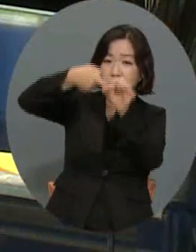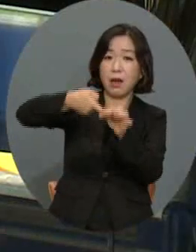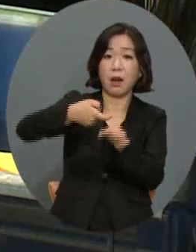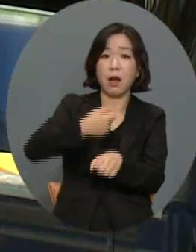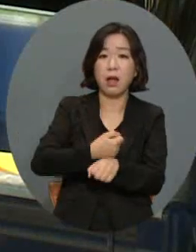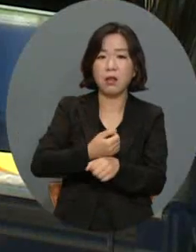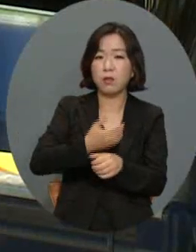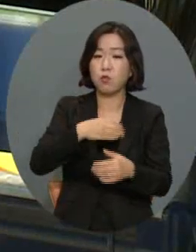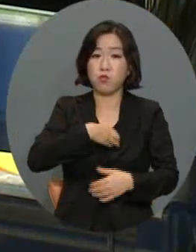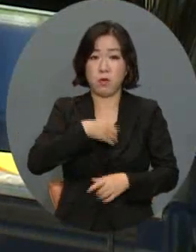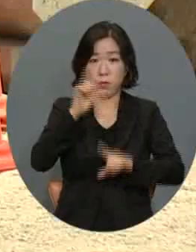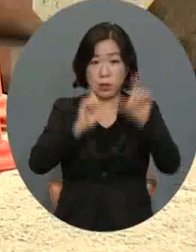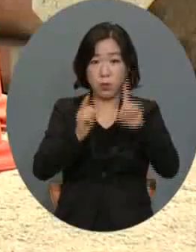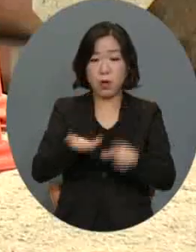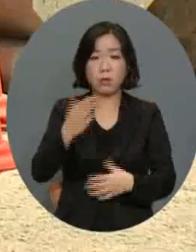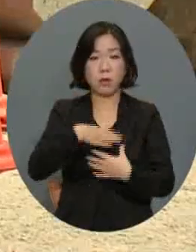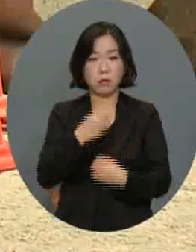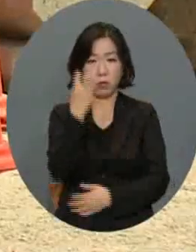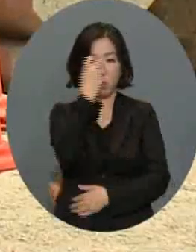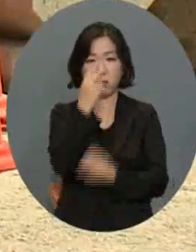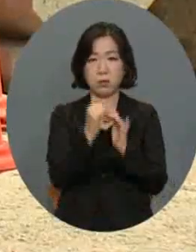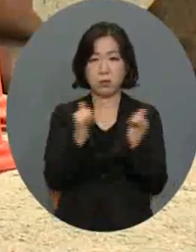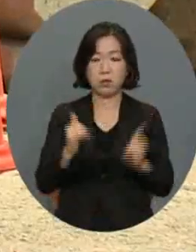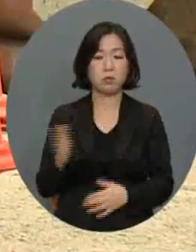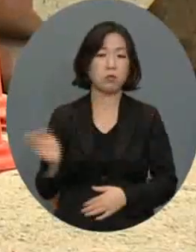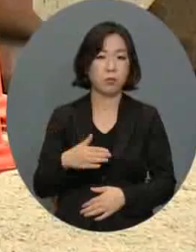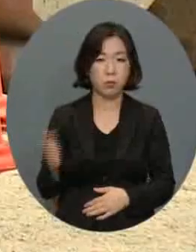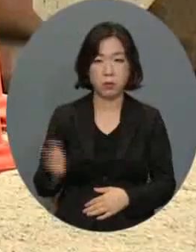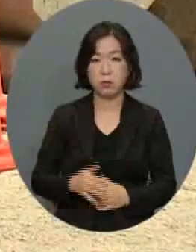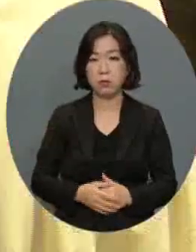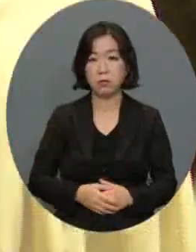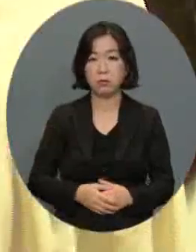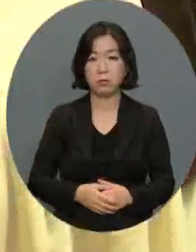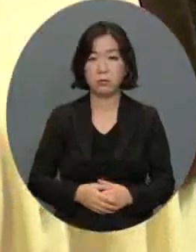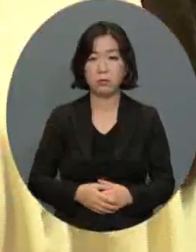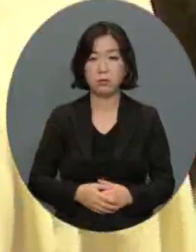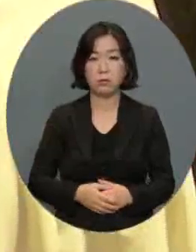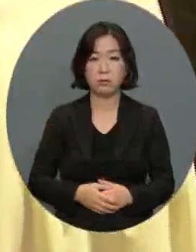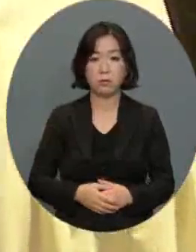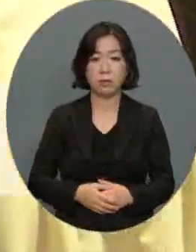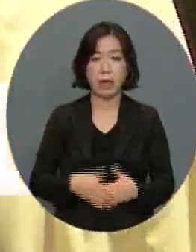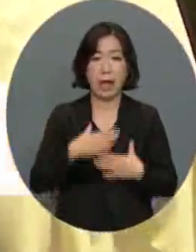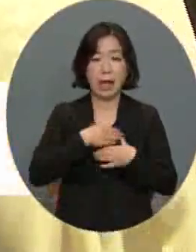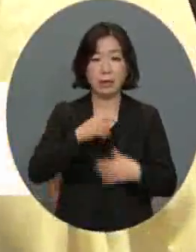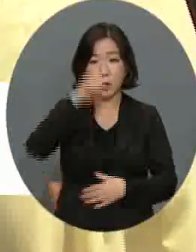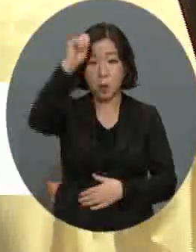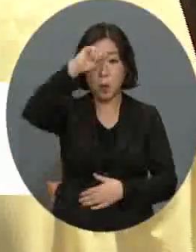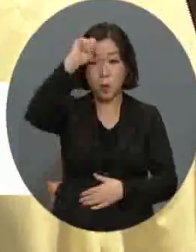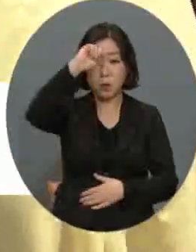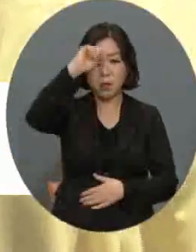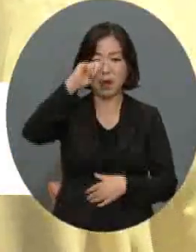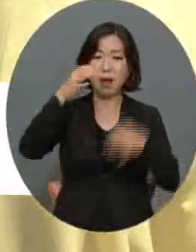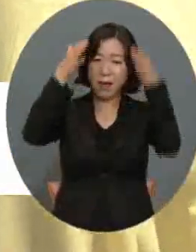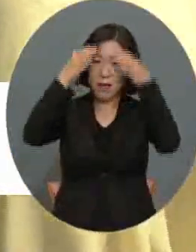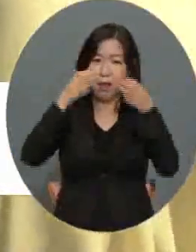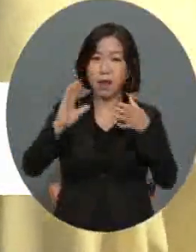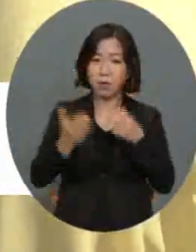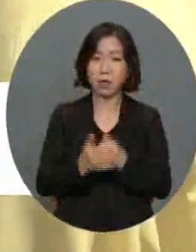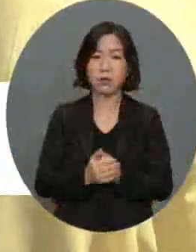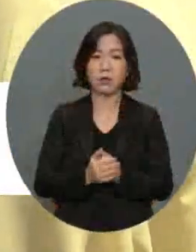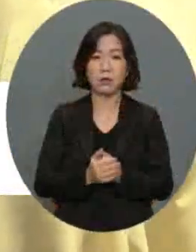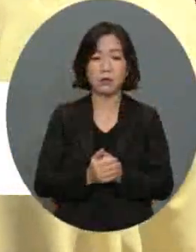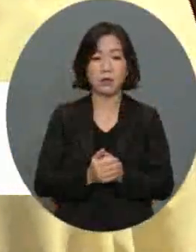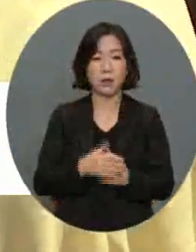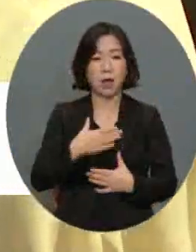작업이지만 현장을 통제하는 안전관리자는 없었습니다. 당연히 안전모를 이런 데는 들고 하면 써야 되거든요.